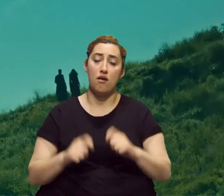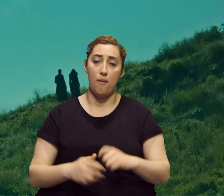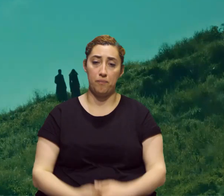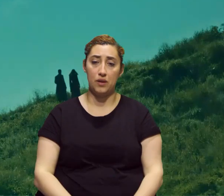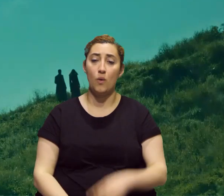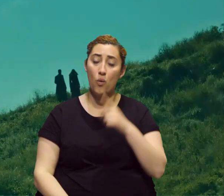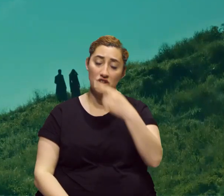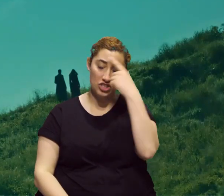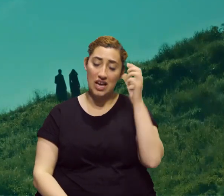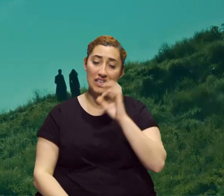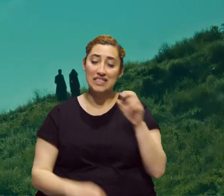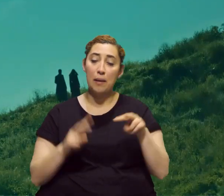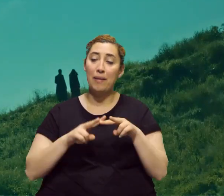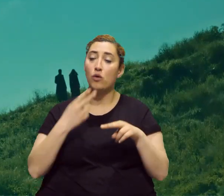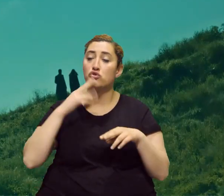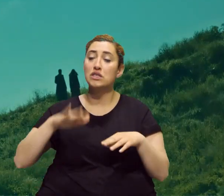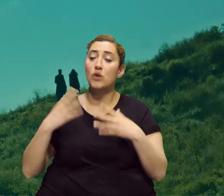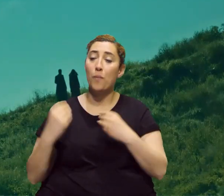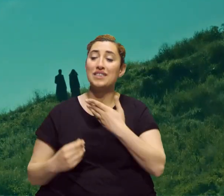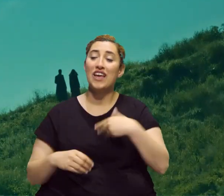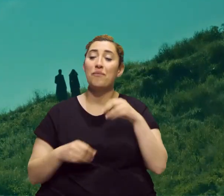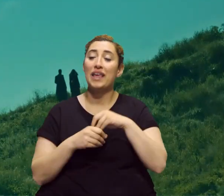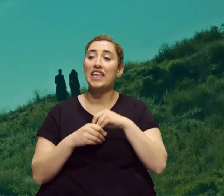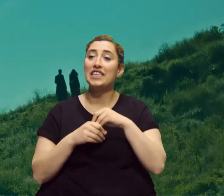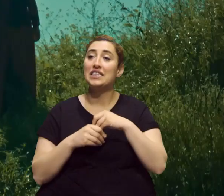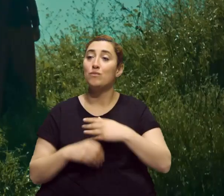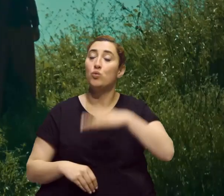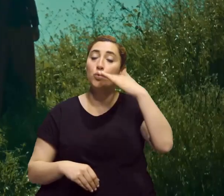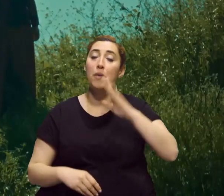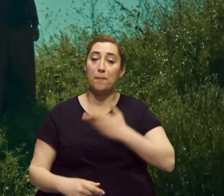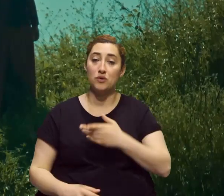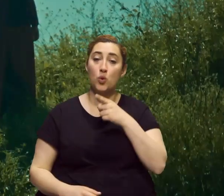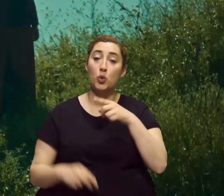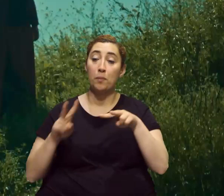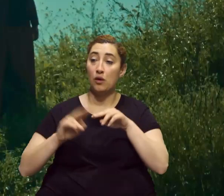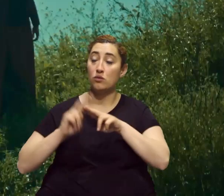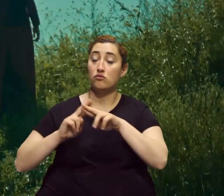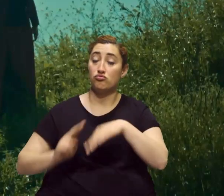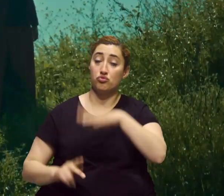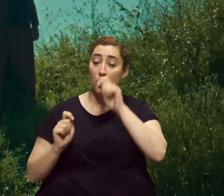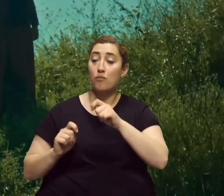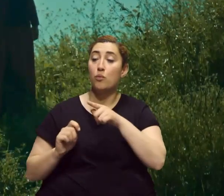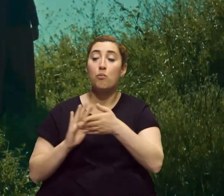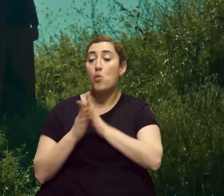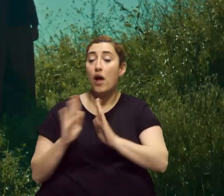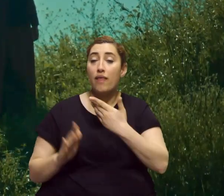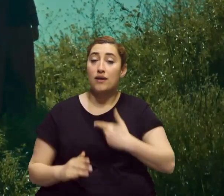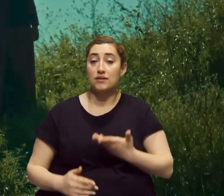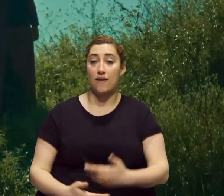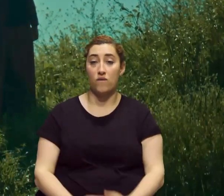ağlıyor. Onun da şanssızlığı Miloş'un kızı olmak, sevmek için yetiştirilmemiş. Onu Miloş yetiştirmiş, bu kadar sevebilir.